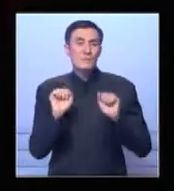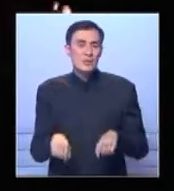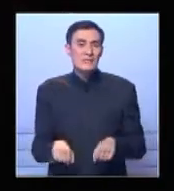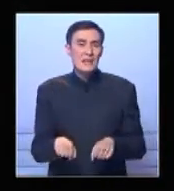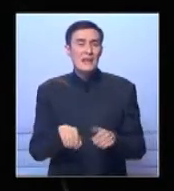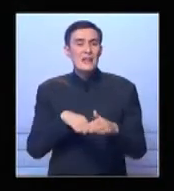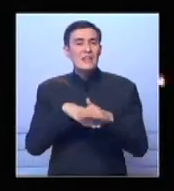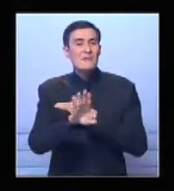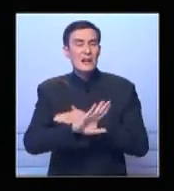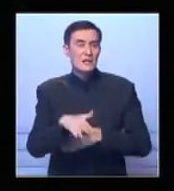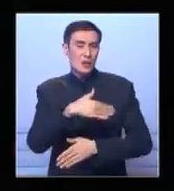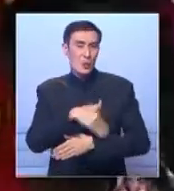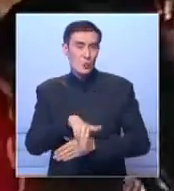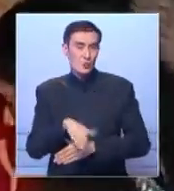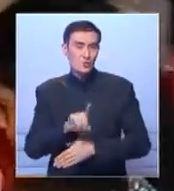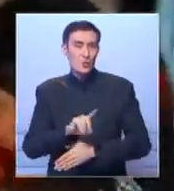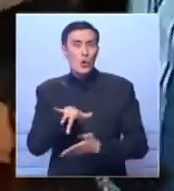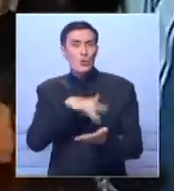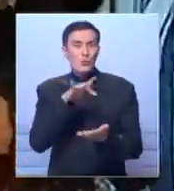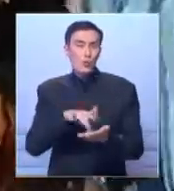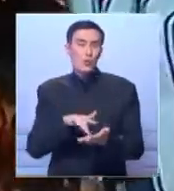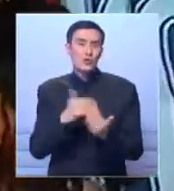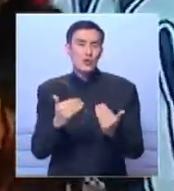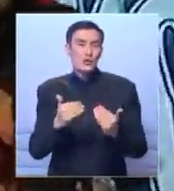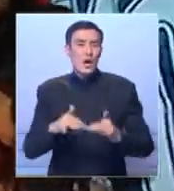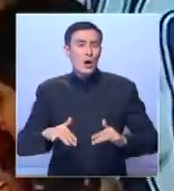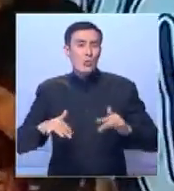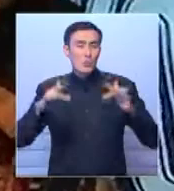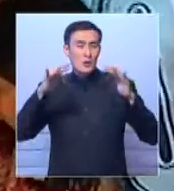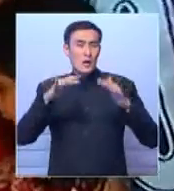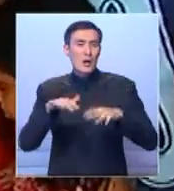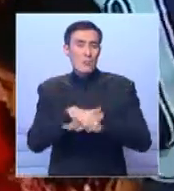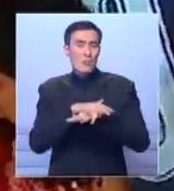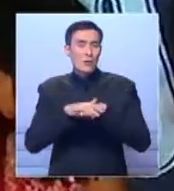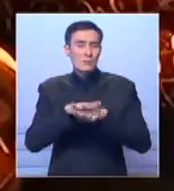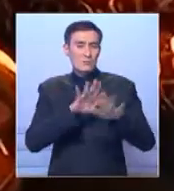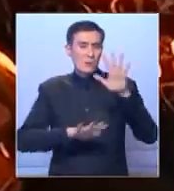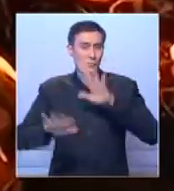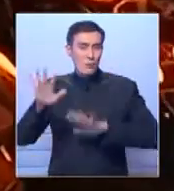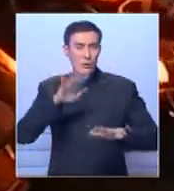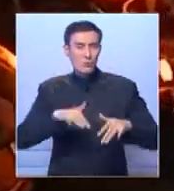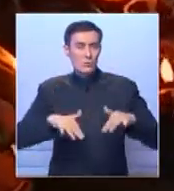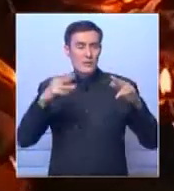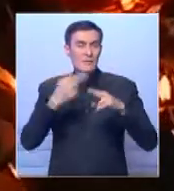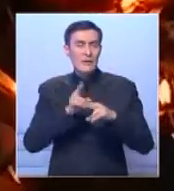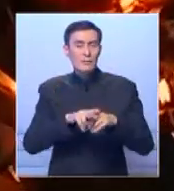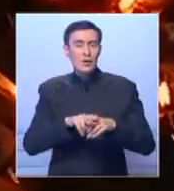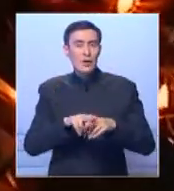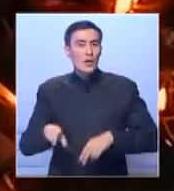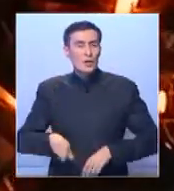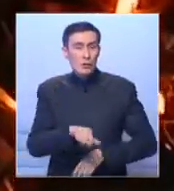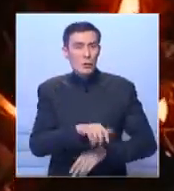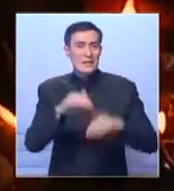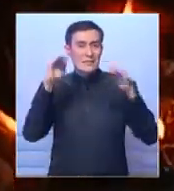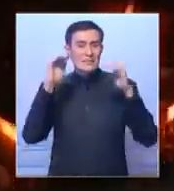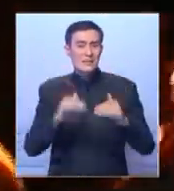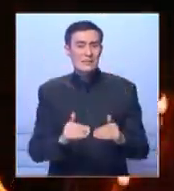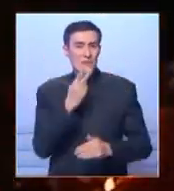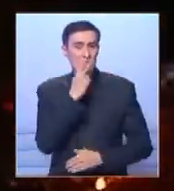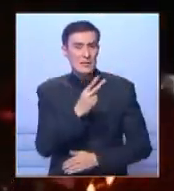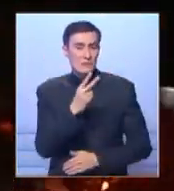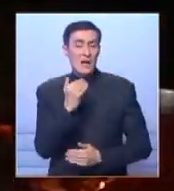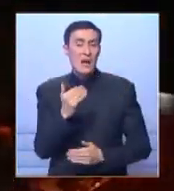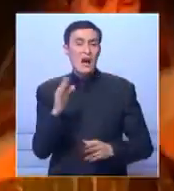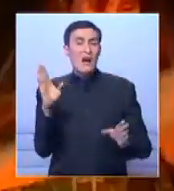не выходить на улицу. Отмечается, что город окутало плотным смогом. Из-за этого на дорогах резко снизилась видимость.